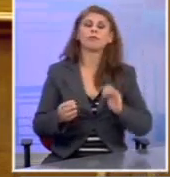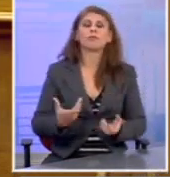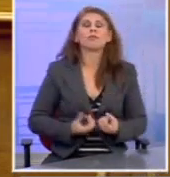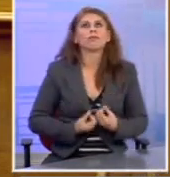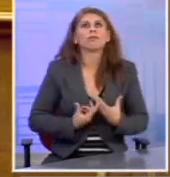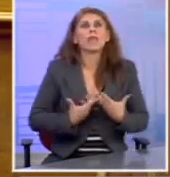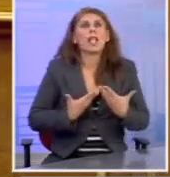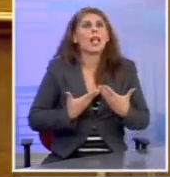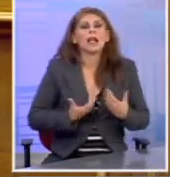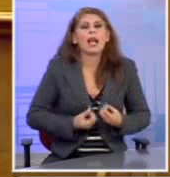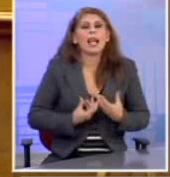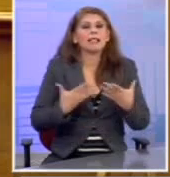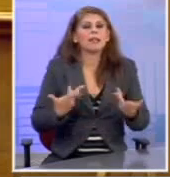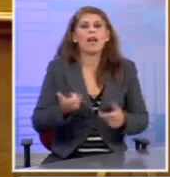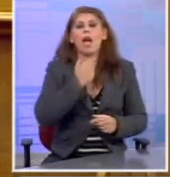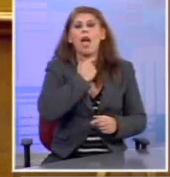και της ιστορικής ευθύνης.